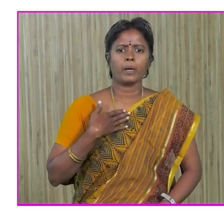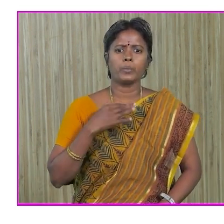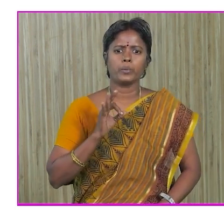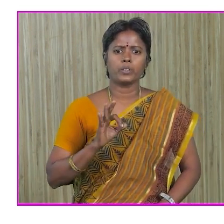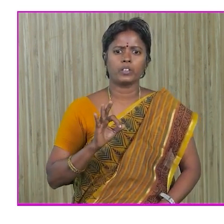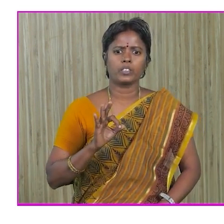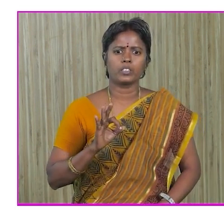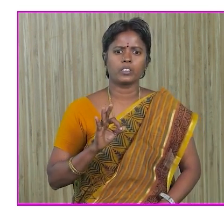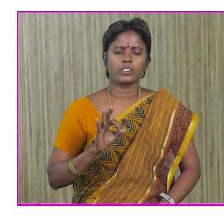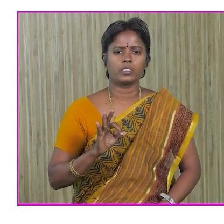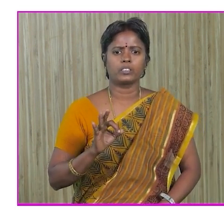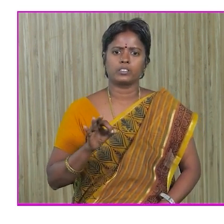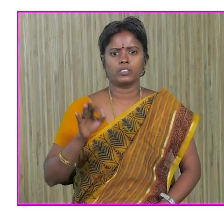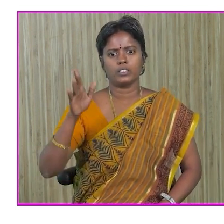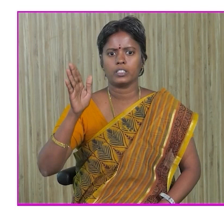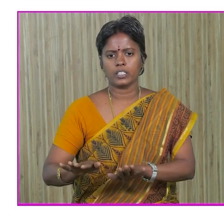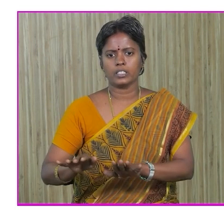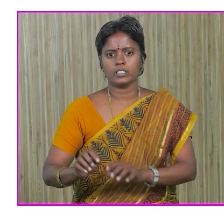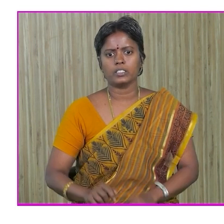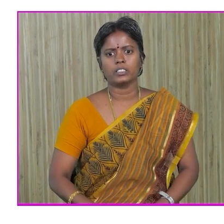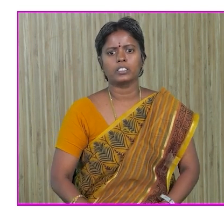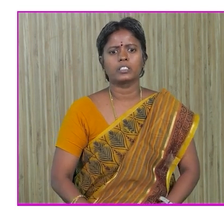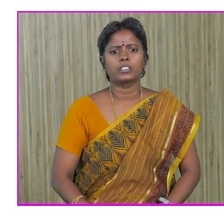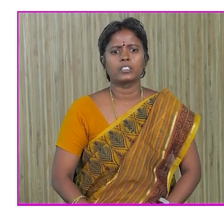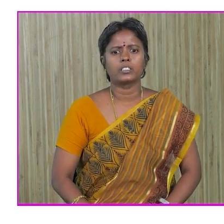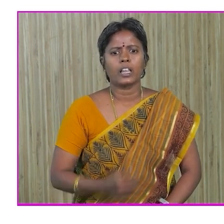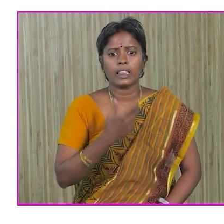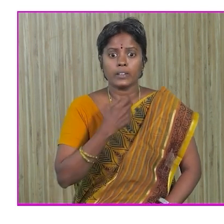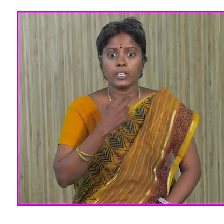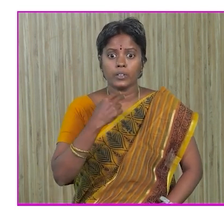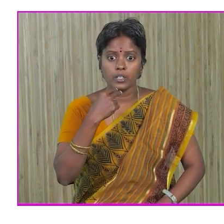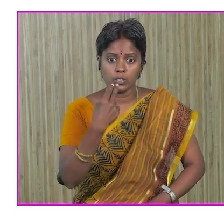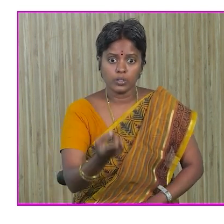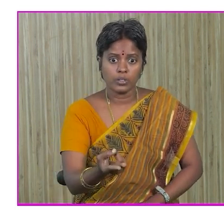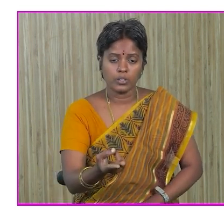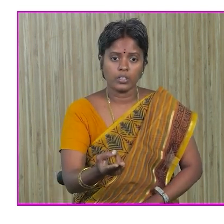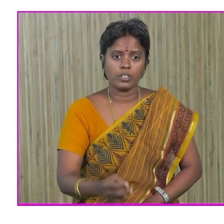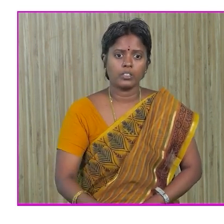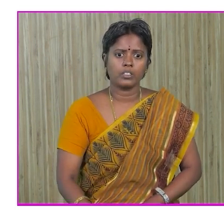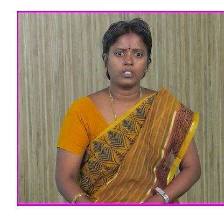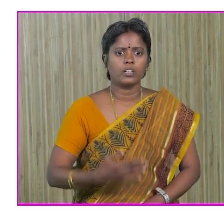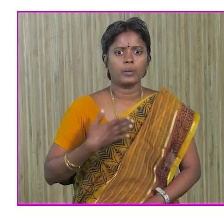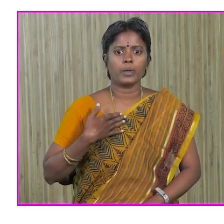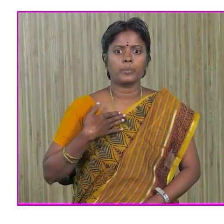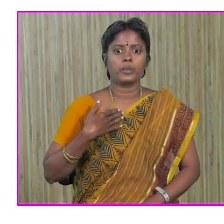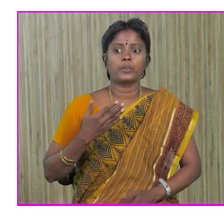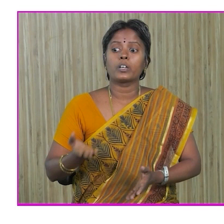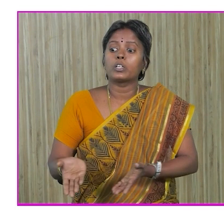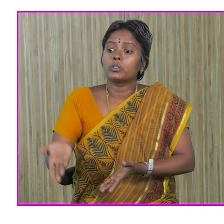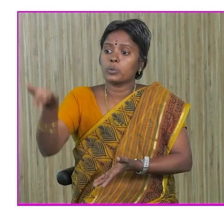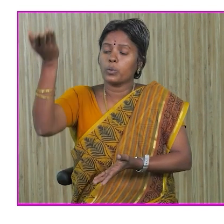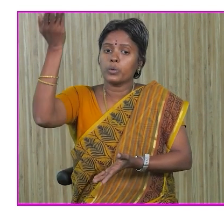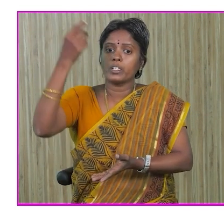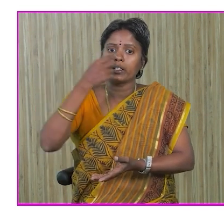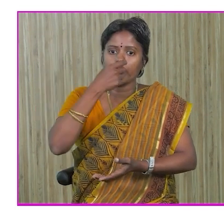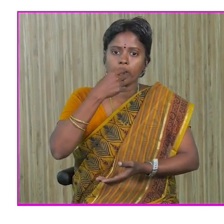பெற்று இருக்கிறது என சுருக்கமாக கூறுகிறார் திருவள்ளுவர் அவர்கள். பண்புடையவர்கள் தோன்றி வாழ்வதனாலேயே